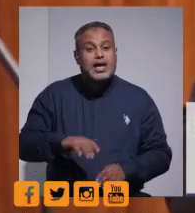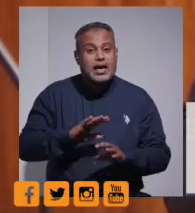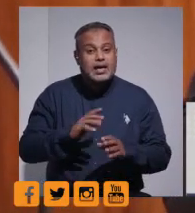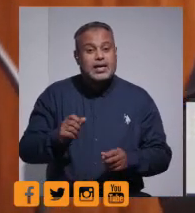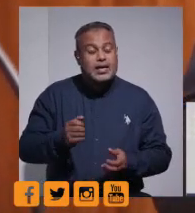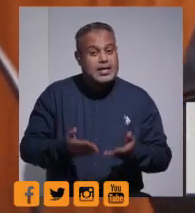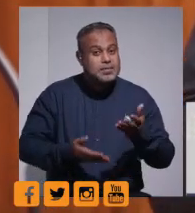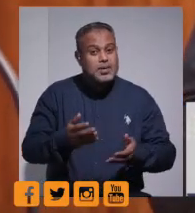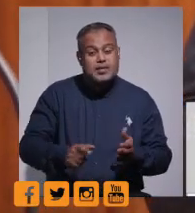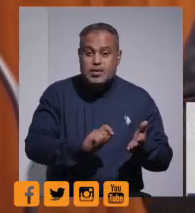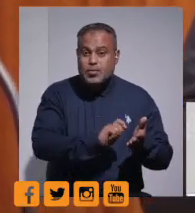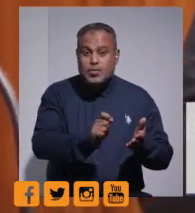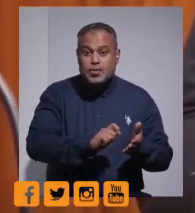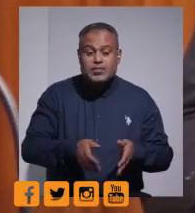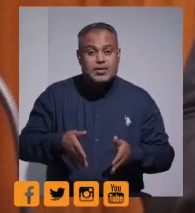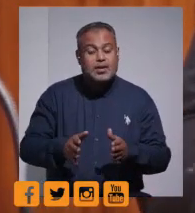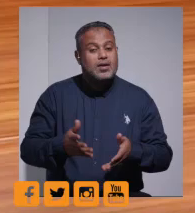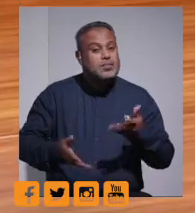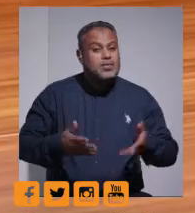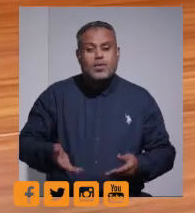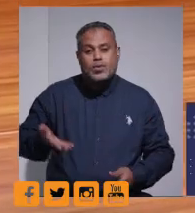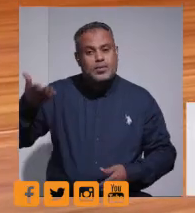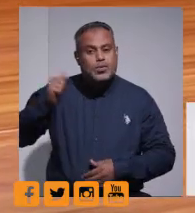في تلك القطاعات الخدميه والتنمويه